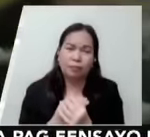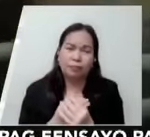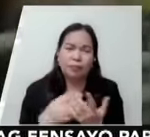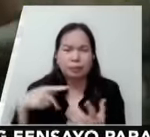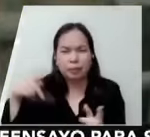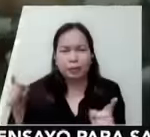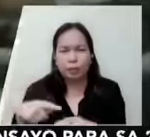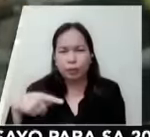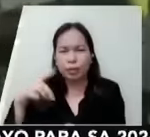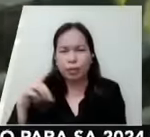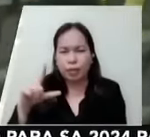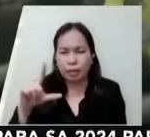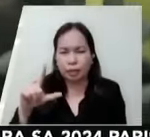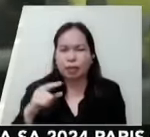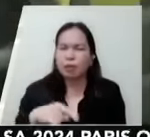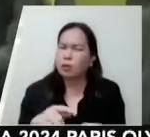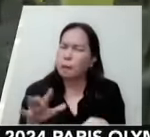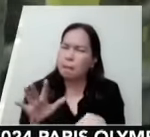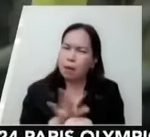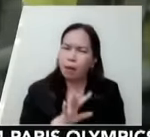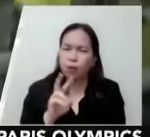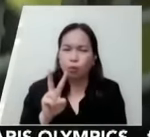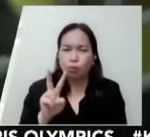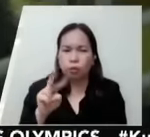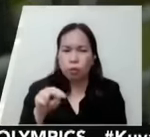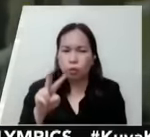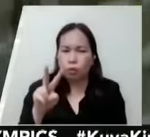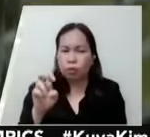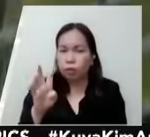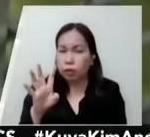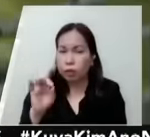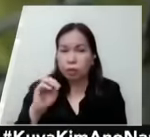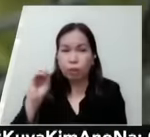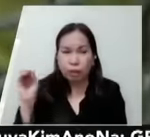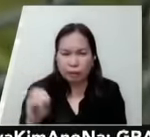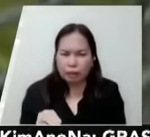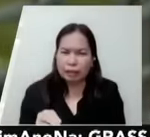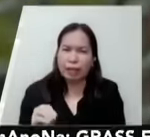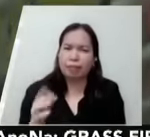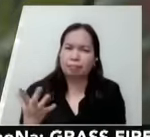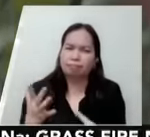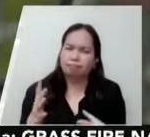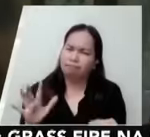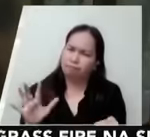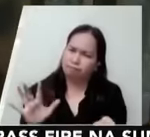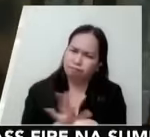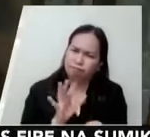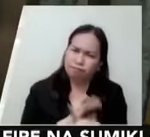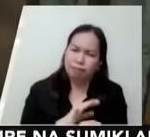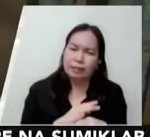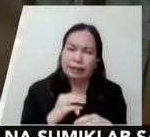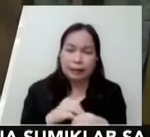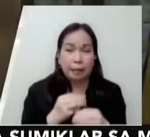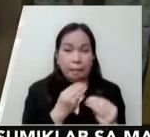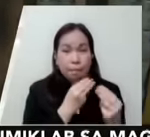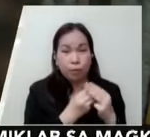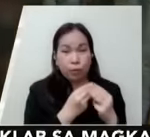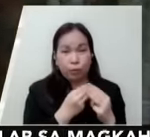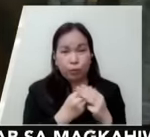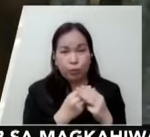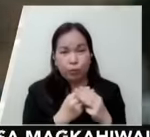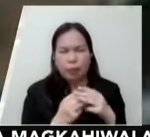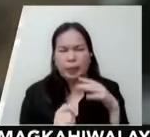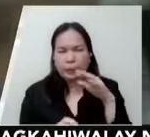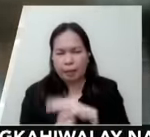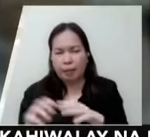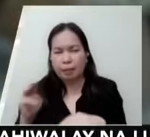2,248% ang congestion rate ng Muntinlupa City Jail, ang pinakasiksikang city jail sa Metro Manila. Dahil pang-41 lang ang